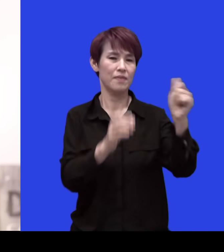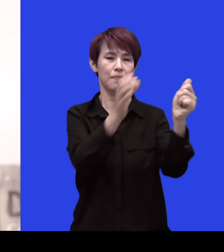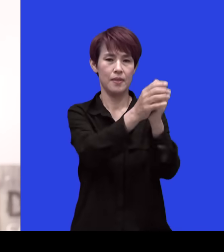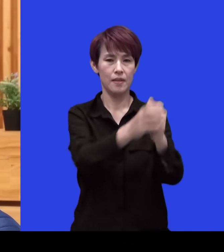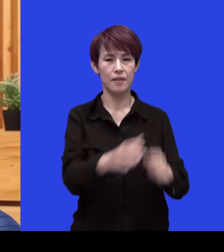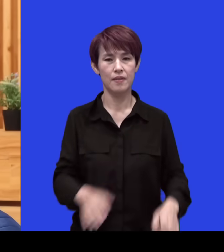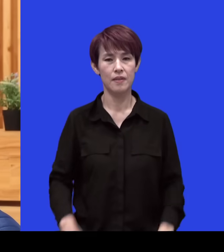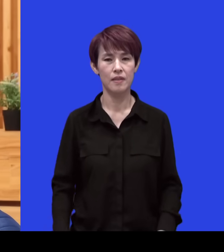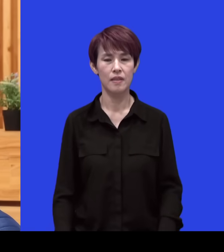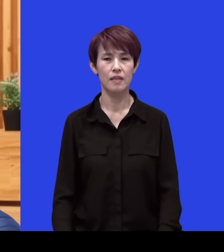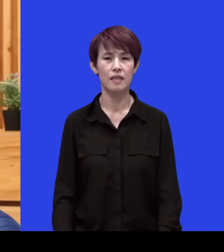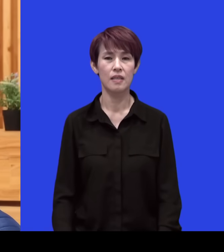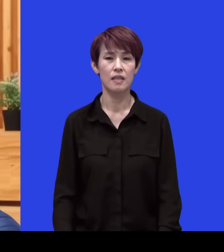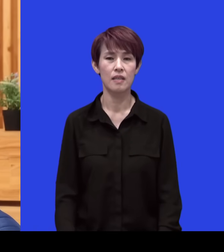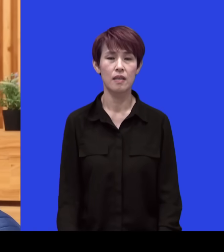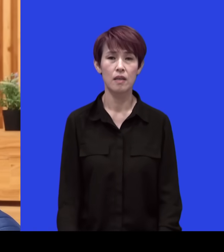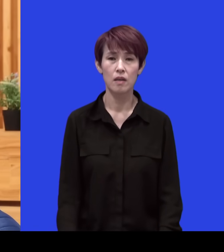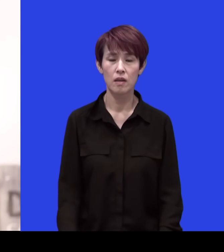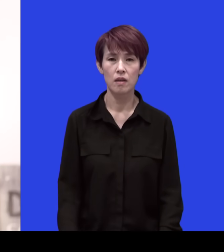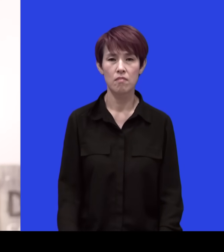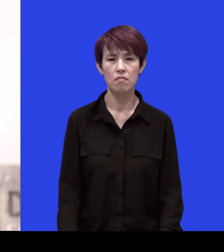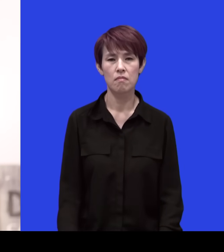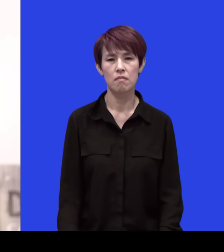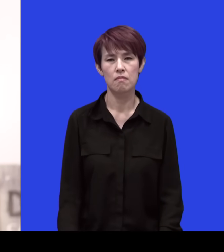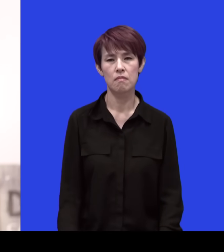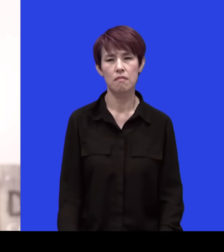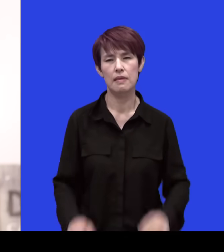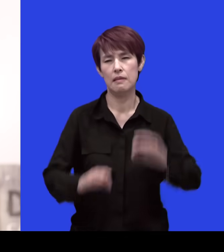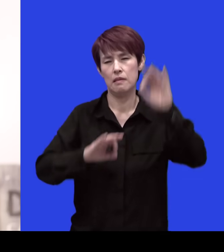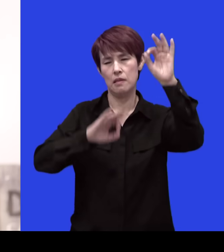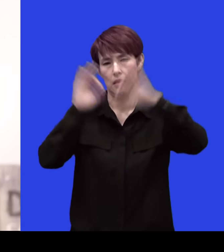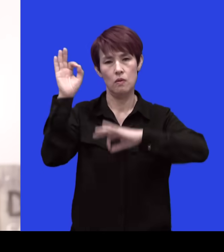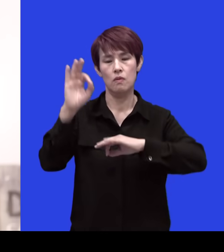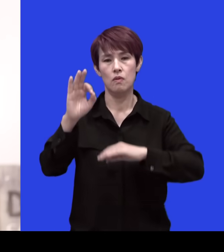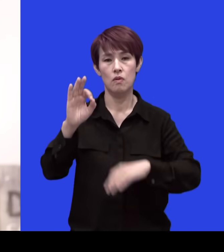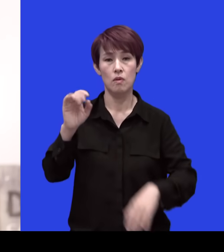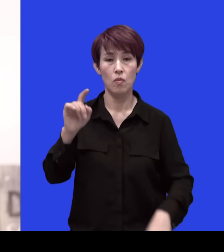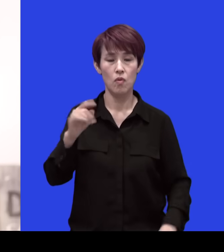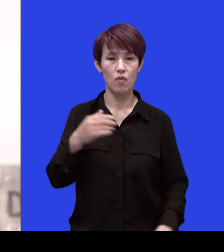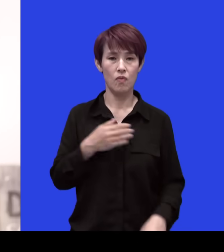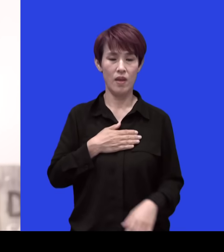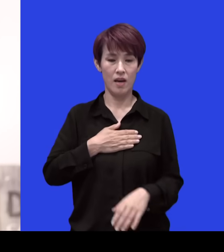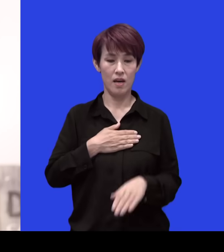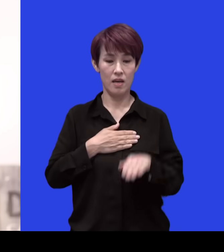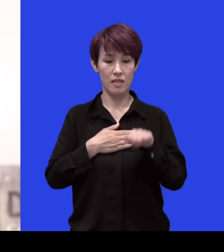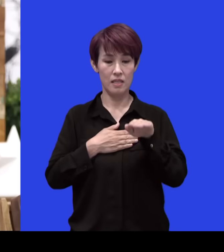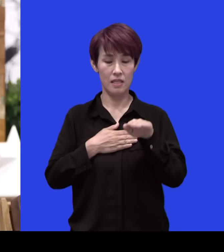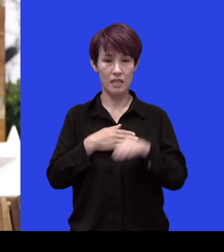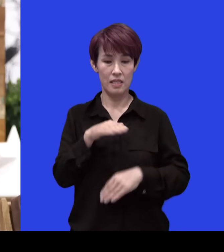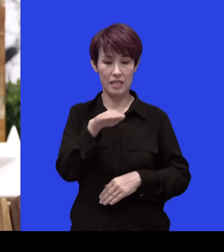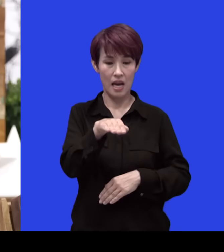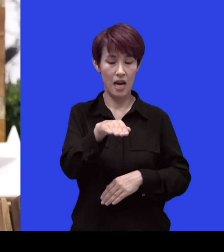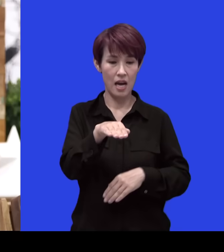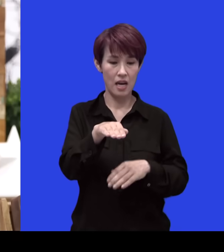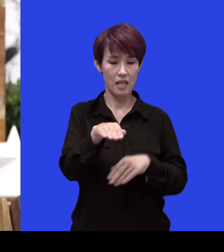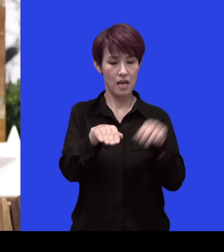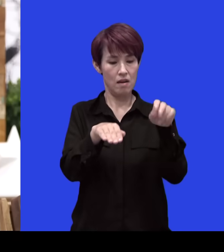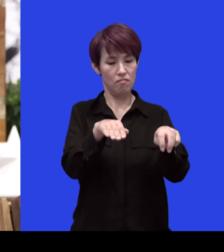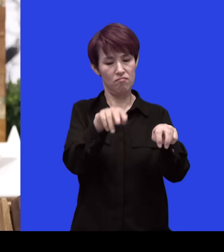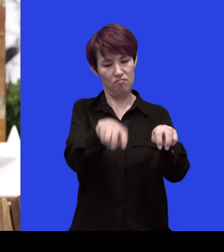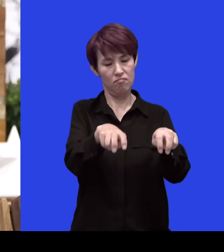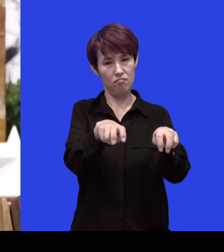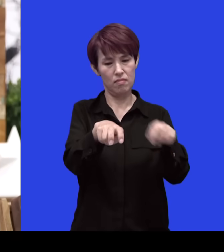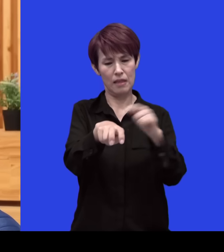나고 보니까 아니 어떻게 사고가 났어요? 나는 조수석에 섰어요. 예, 예, 근데 내가 느낌이